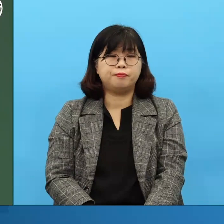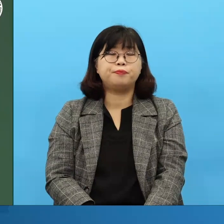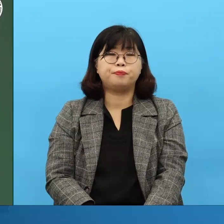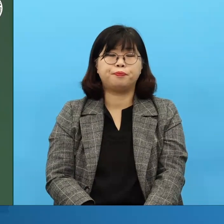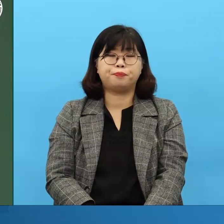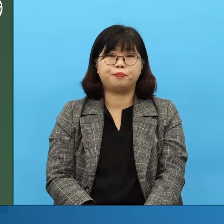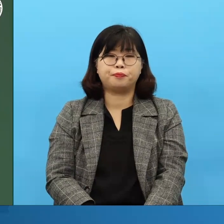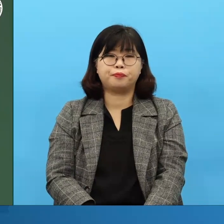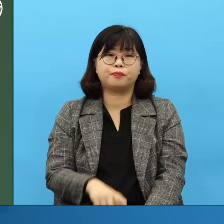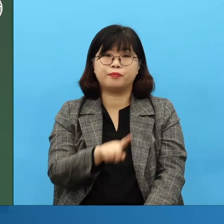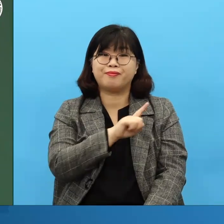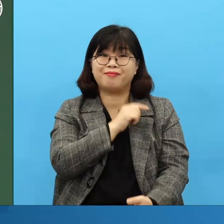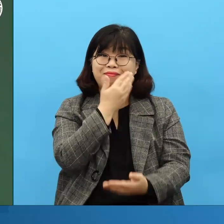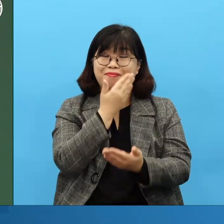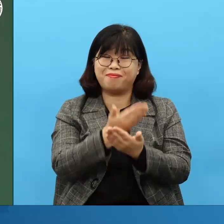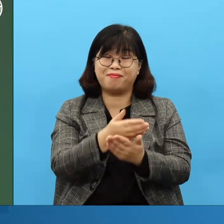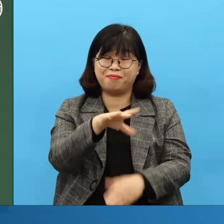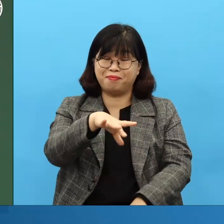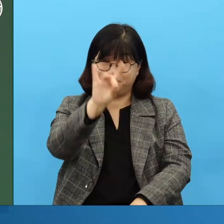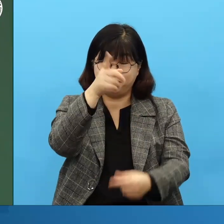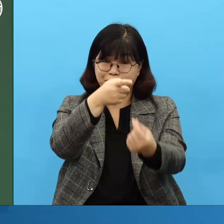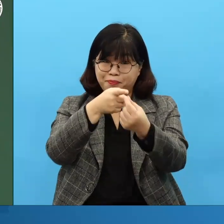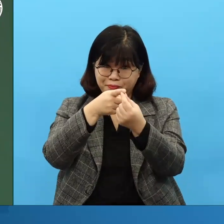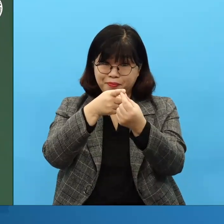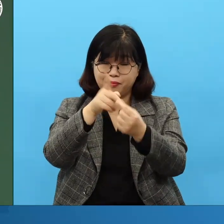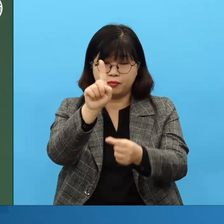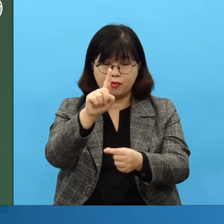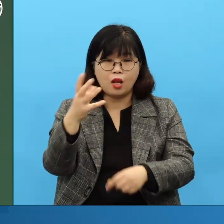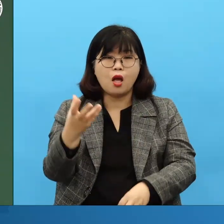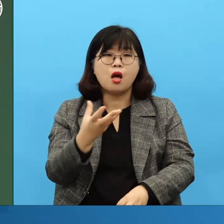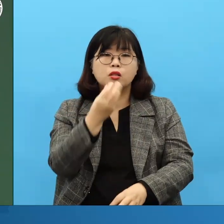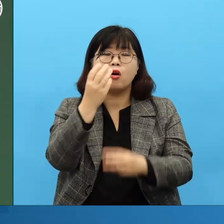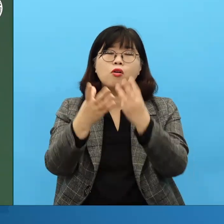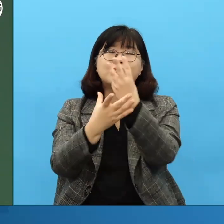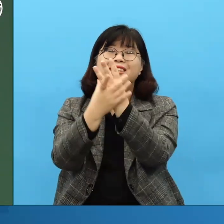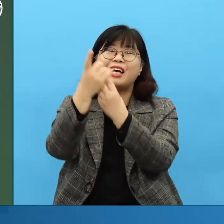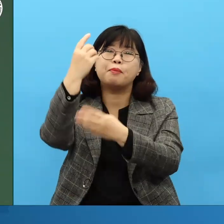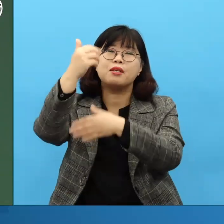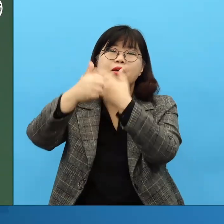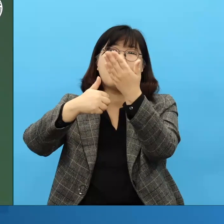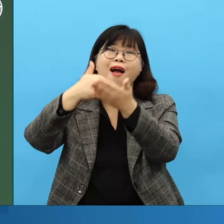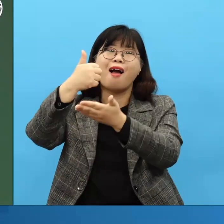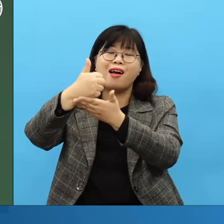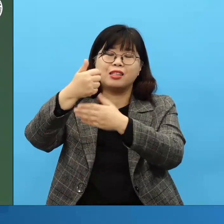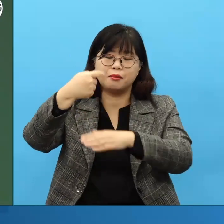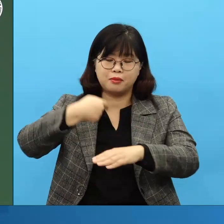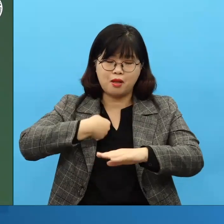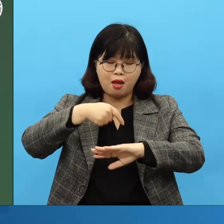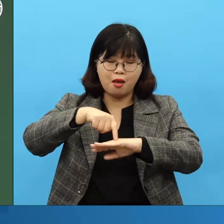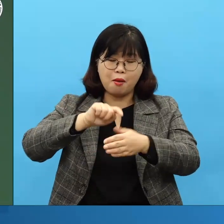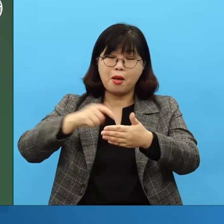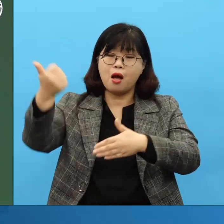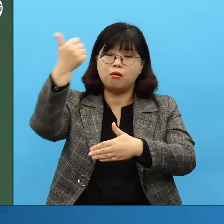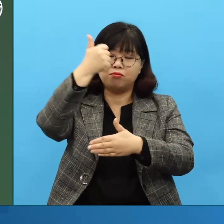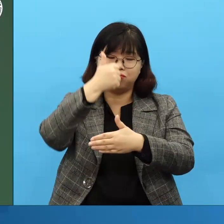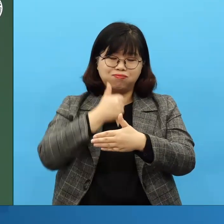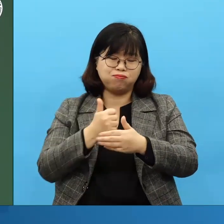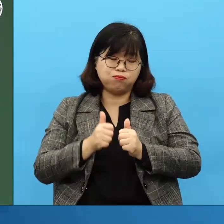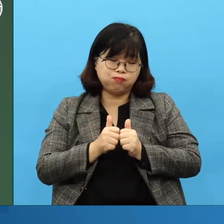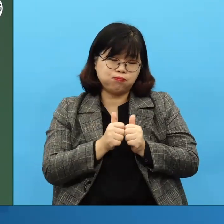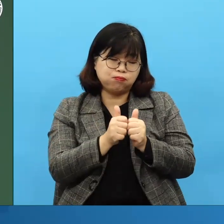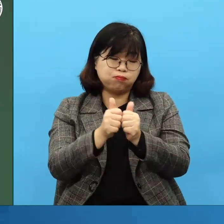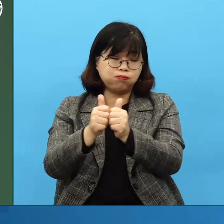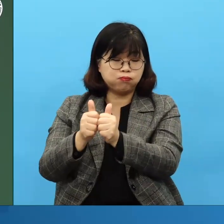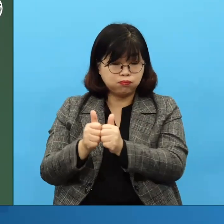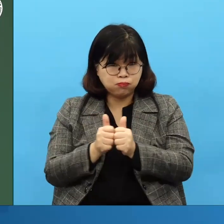And the first of that is this. 눈에 보이지 않게 성삼위 하나님이 여러분에게 임재하는 것이 가장 중요하다. The